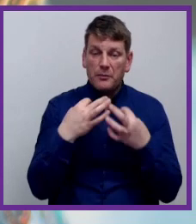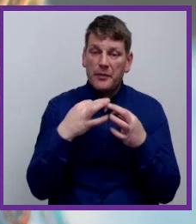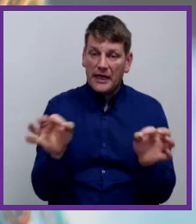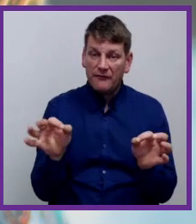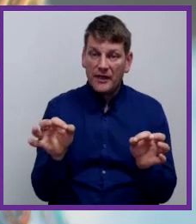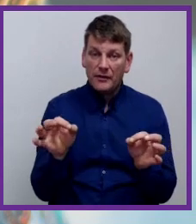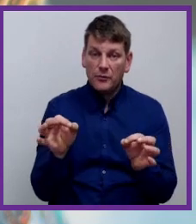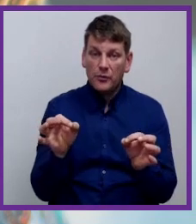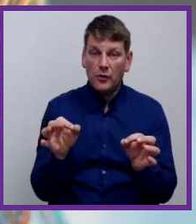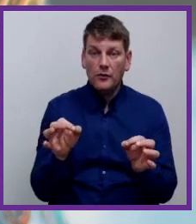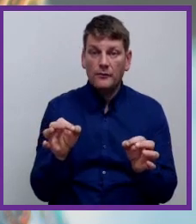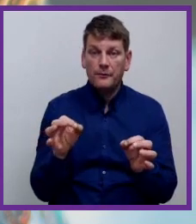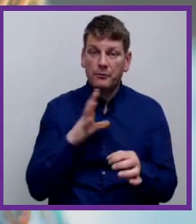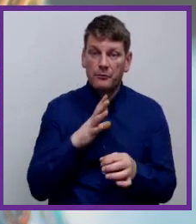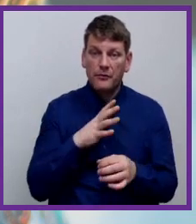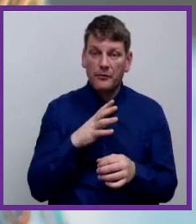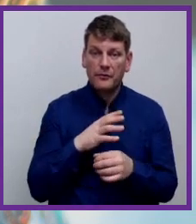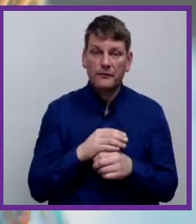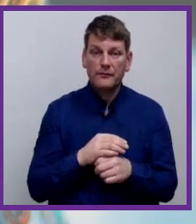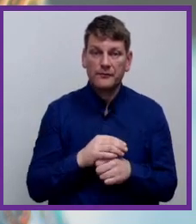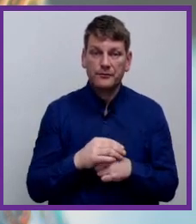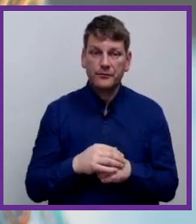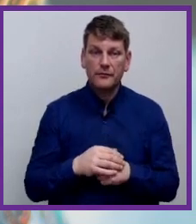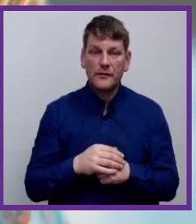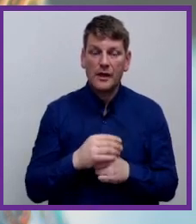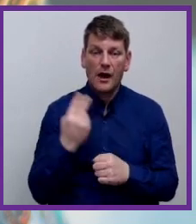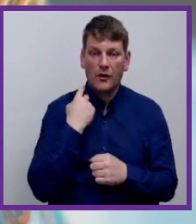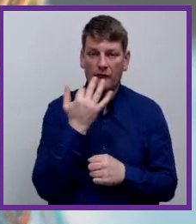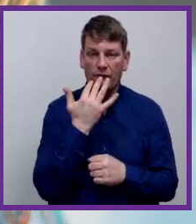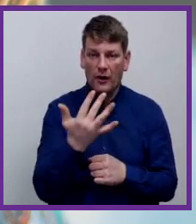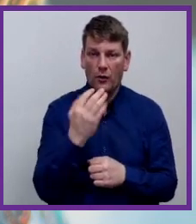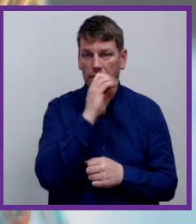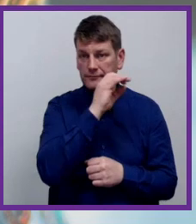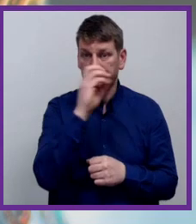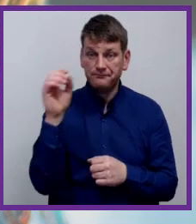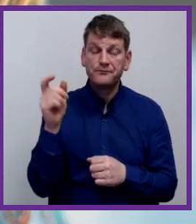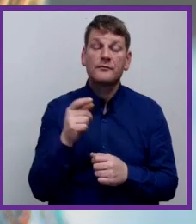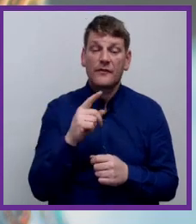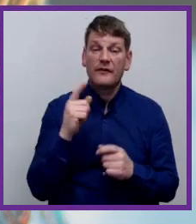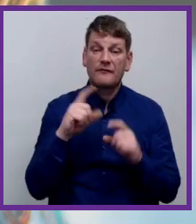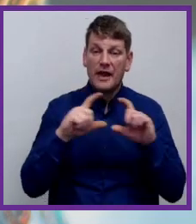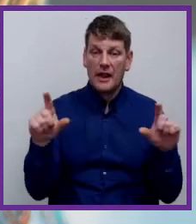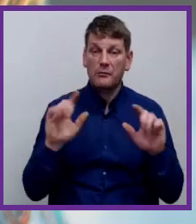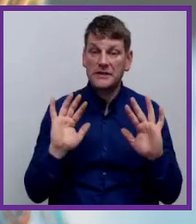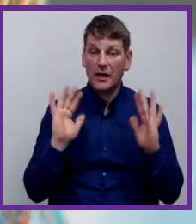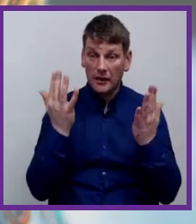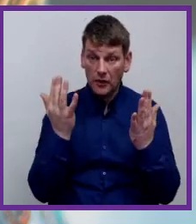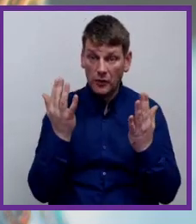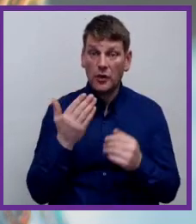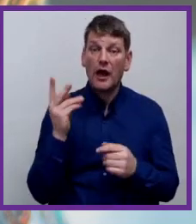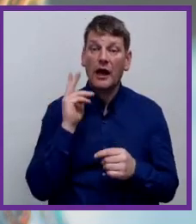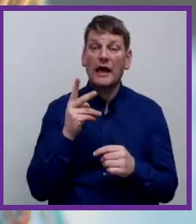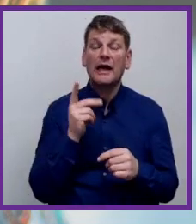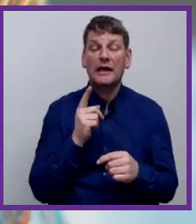bija Last Temptation of Christ filmas gadījums, kad tika